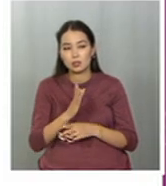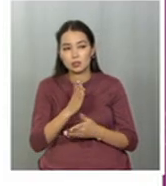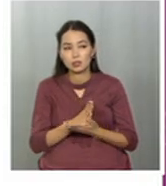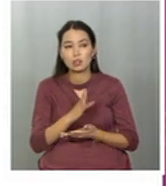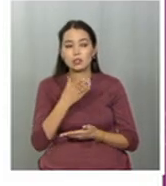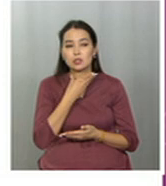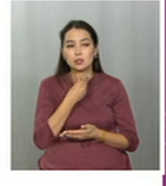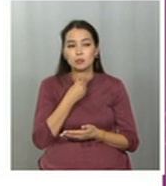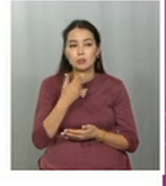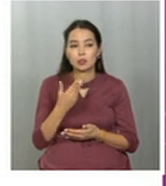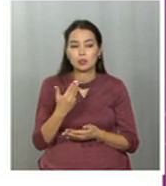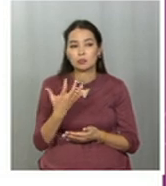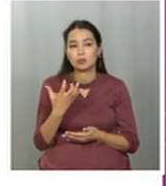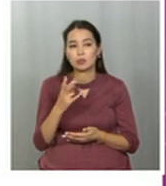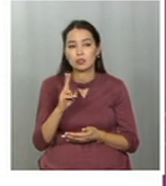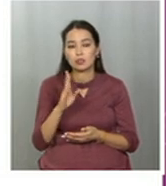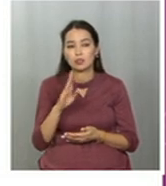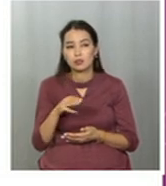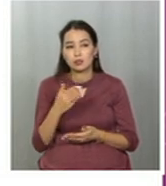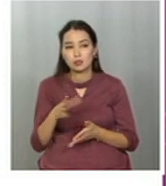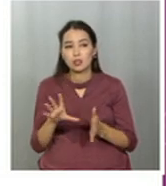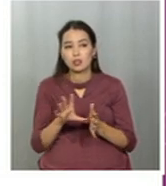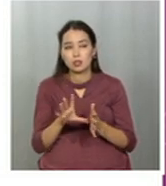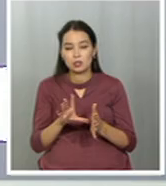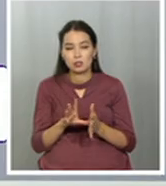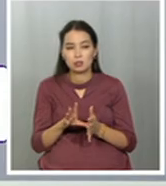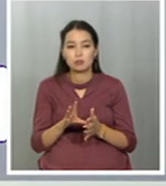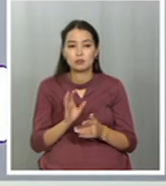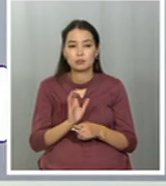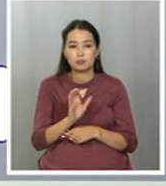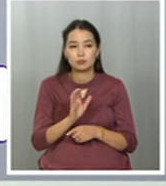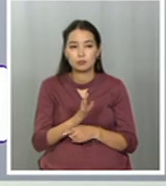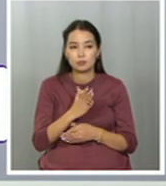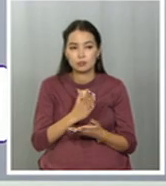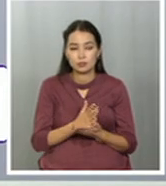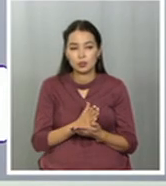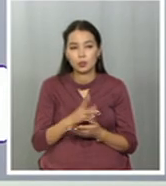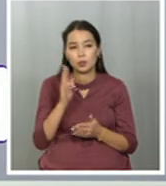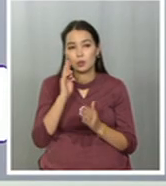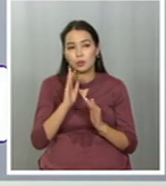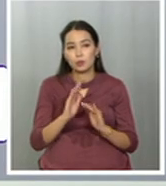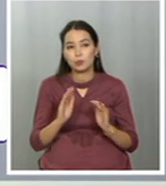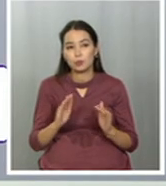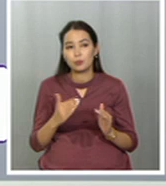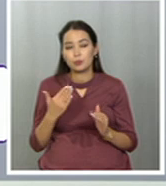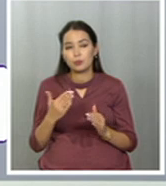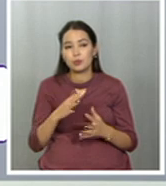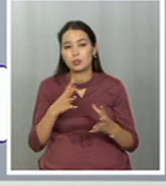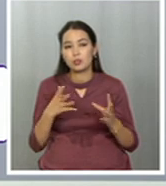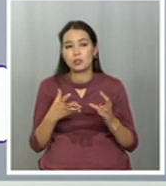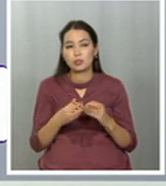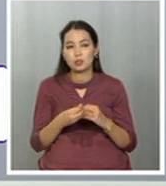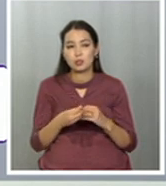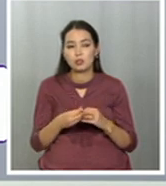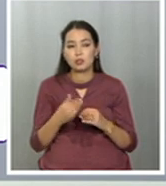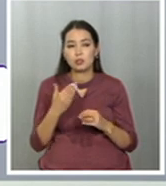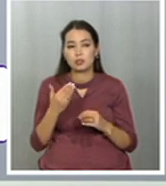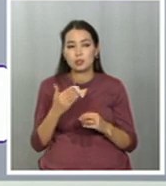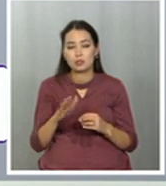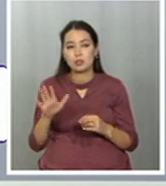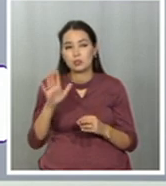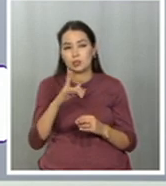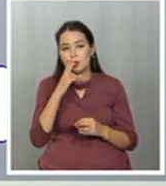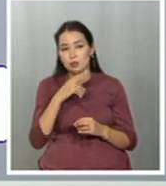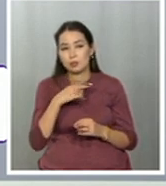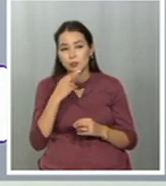станцияларында 500 кВт электр энергиясы өндіріледі. Оқушылар, Шығыс Қазақстанға кейбір аудандарына назар аударатын болса,